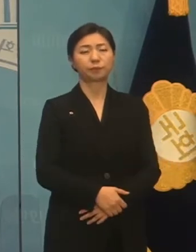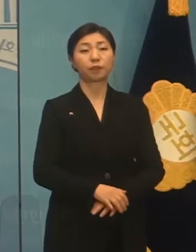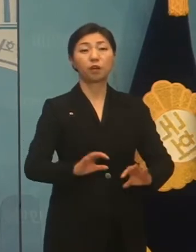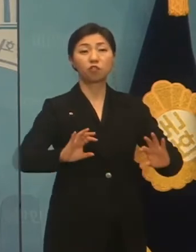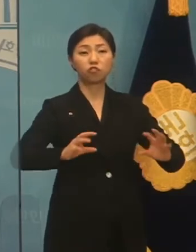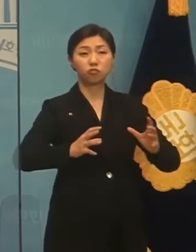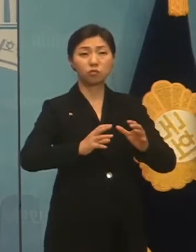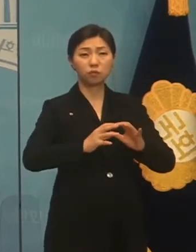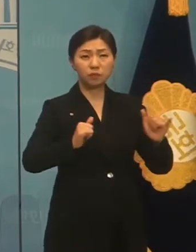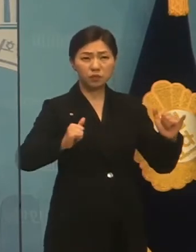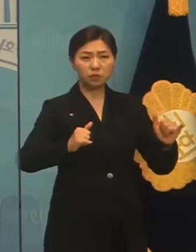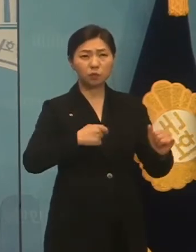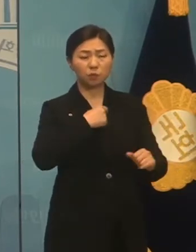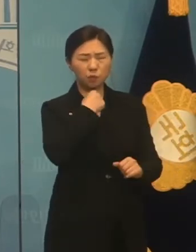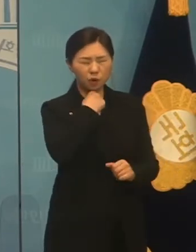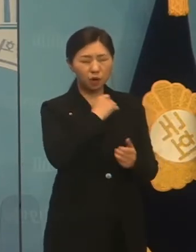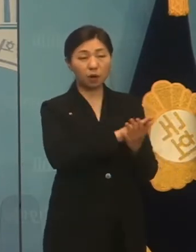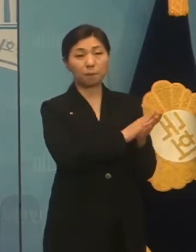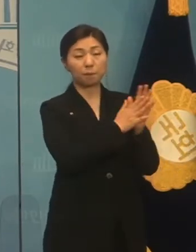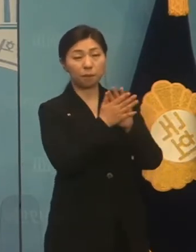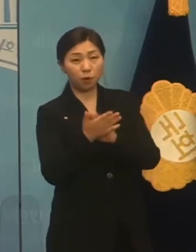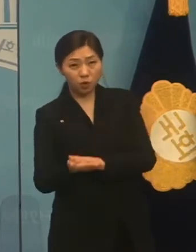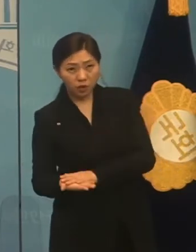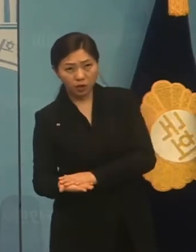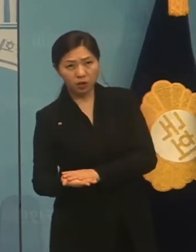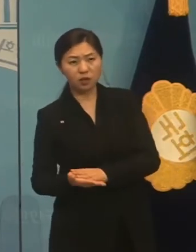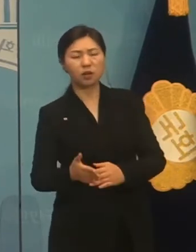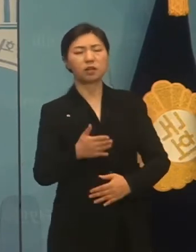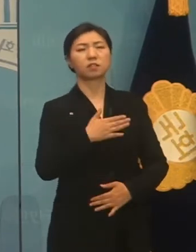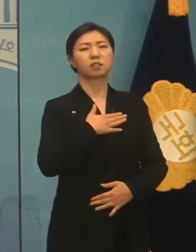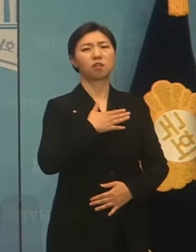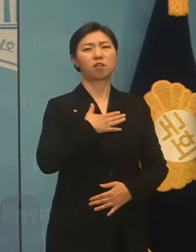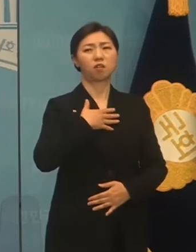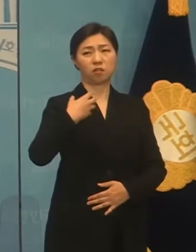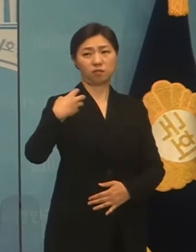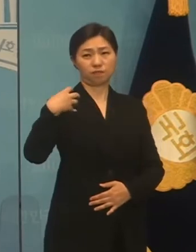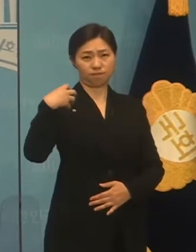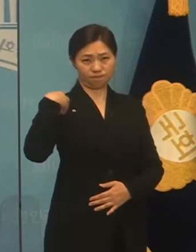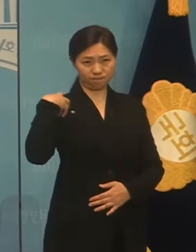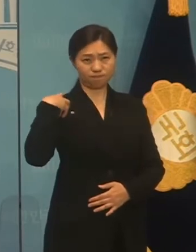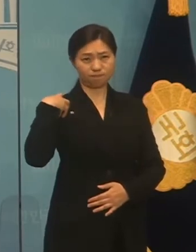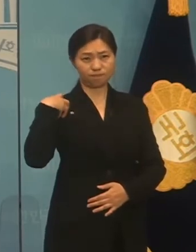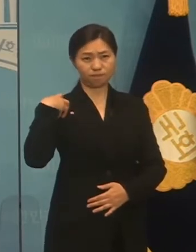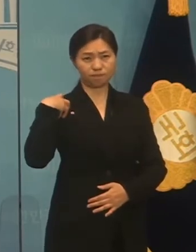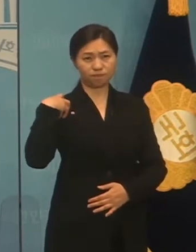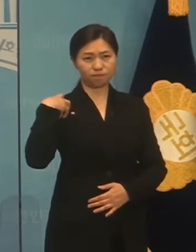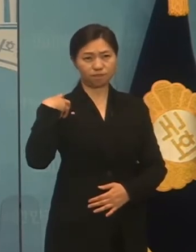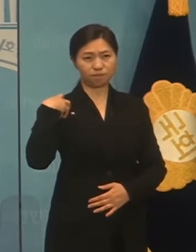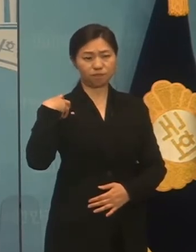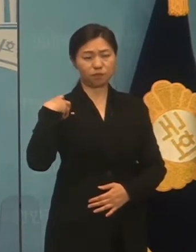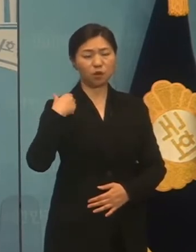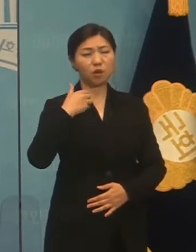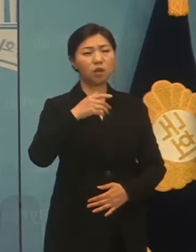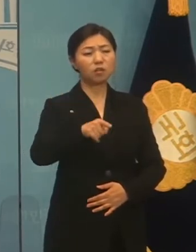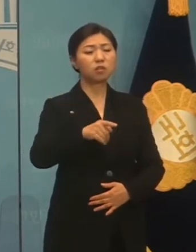국민이 원하는 변화를 저 윤영석은 누구보다 잘 알고 있습니다.